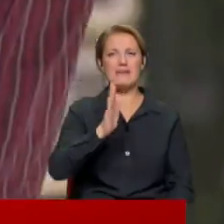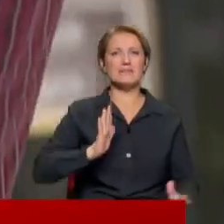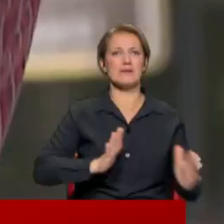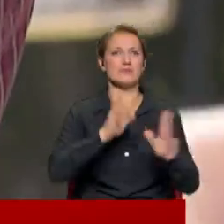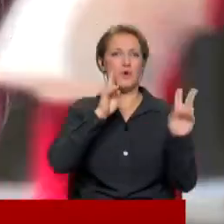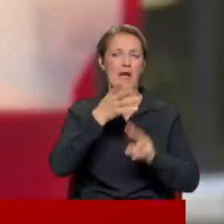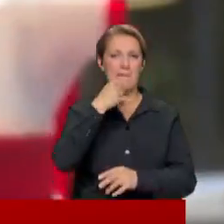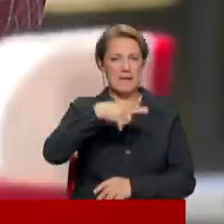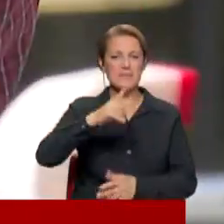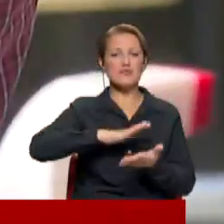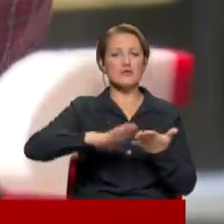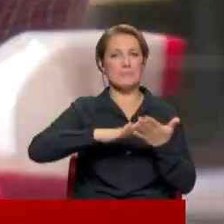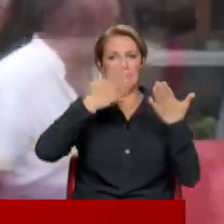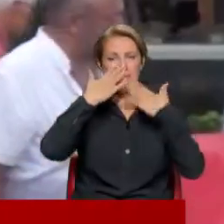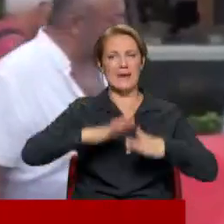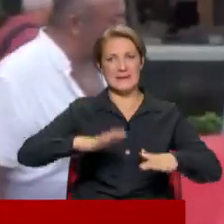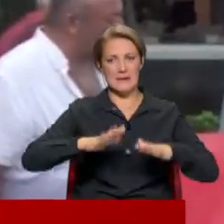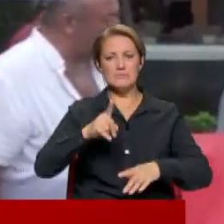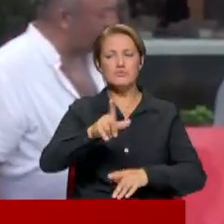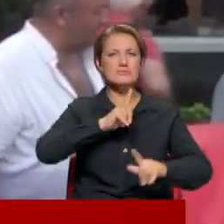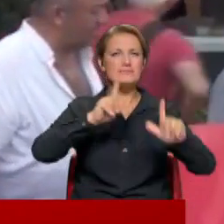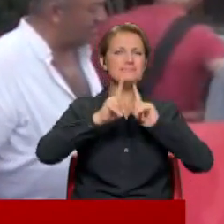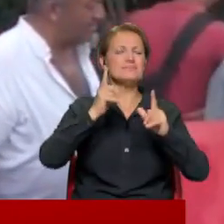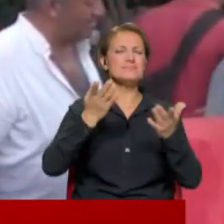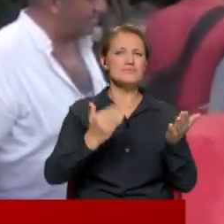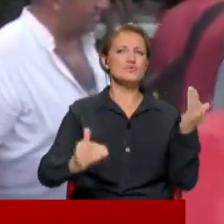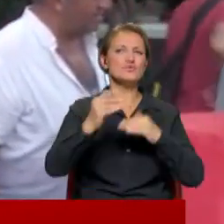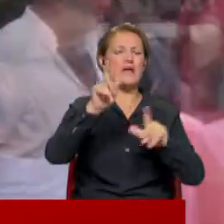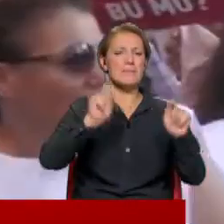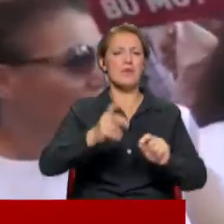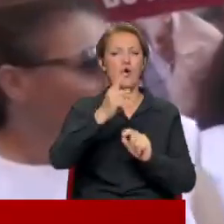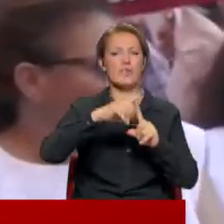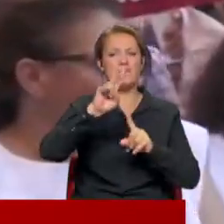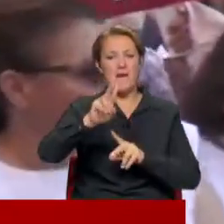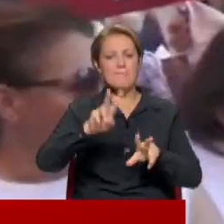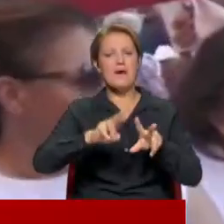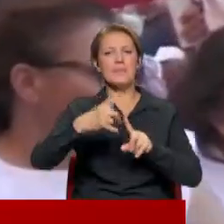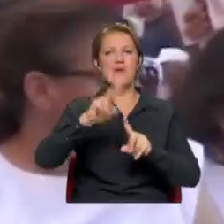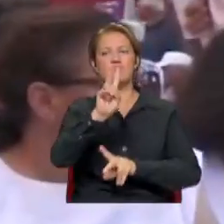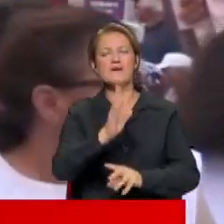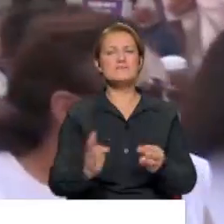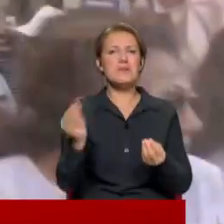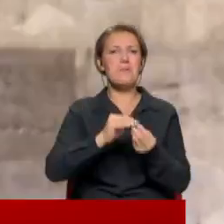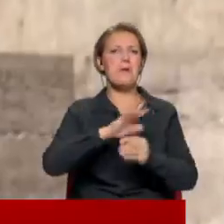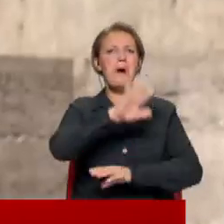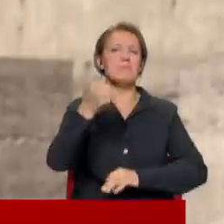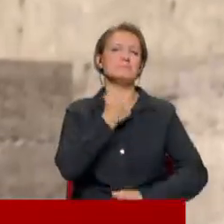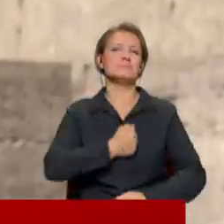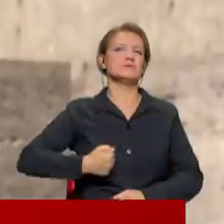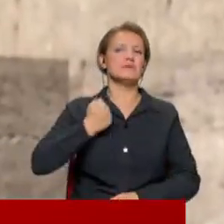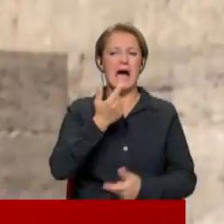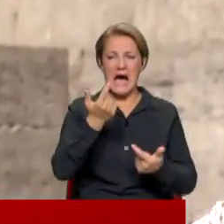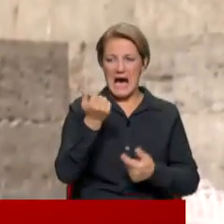gösteren emekliler bir düzeltme beklerken tüm bu çağrıların üzerine yapılan ÖTV ve MTV artışlarına da öfkeli. Çünkü